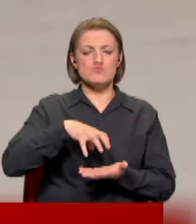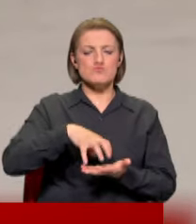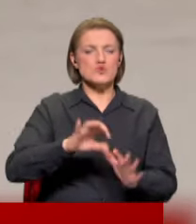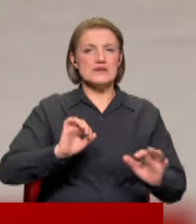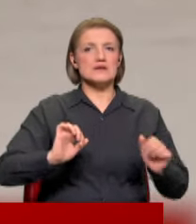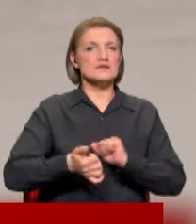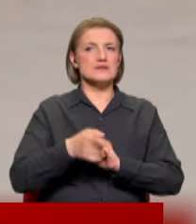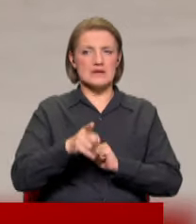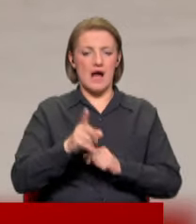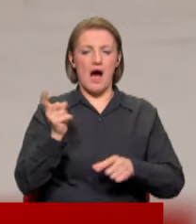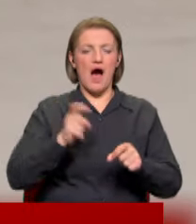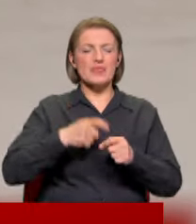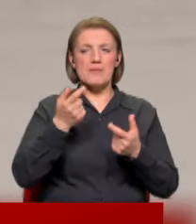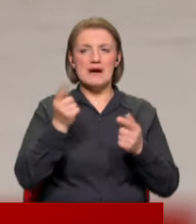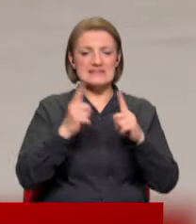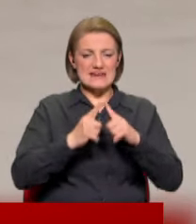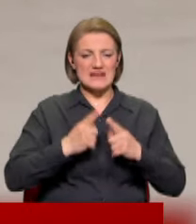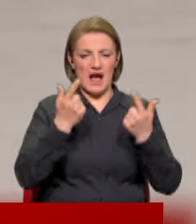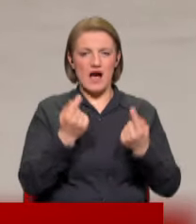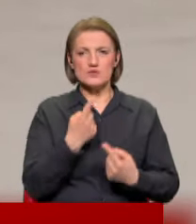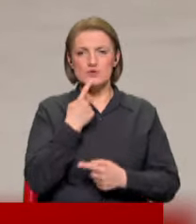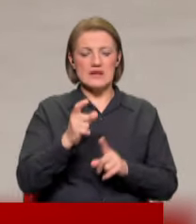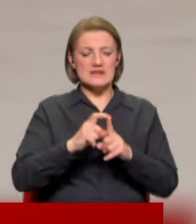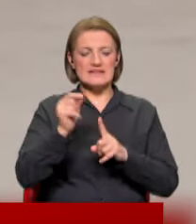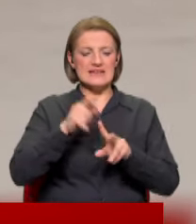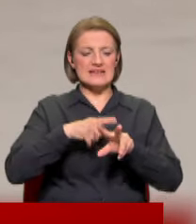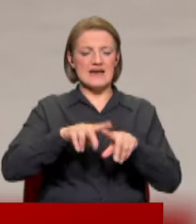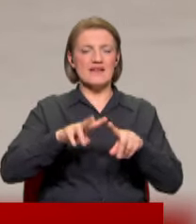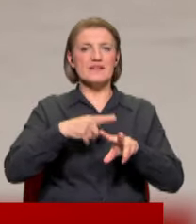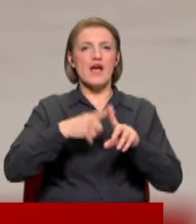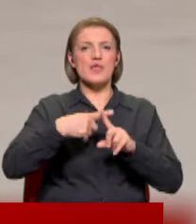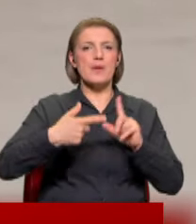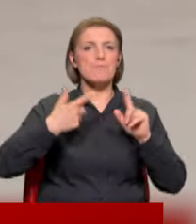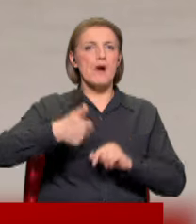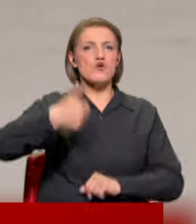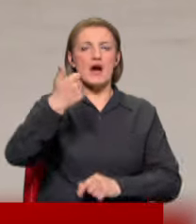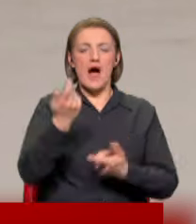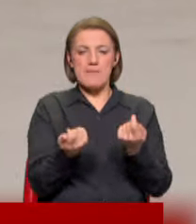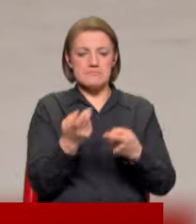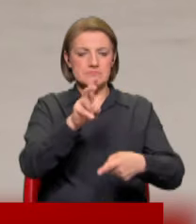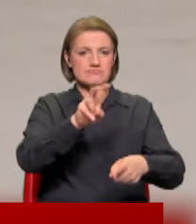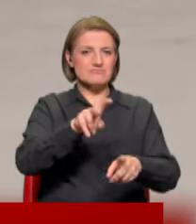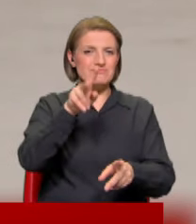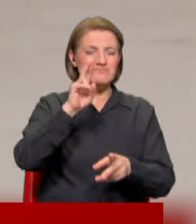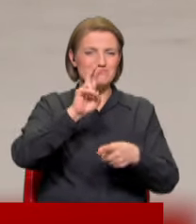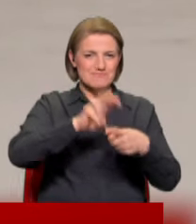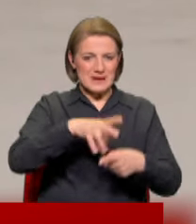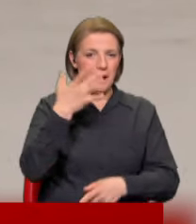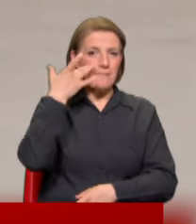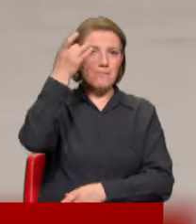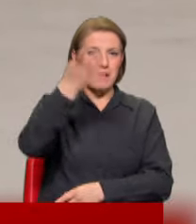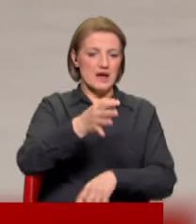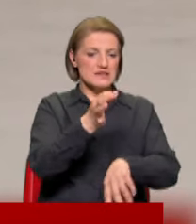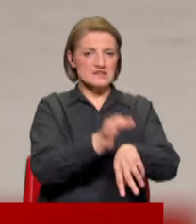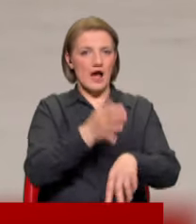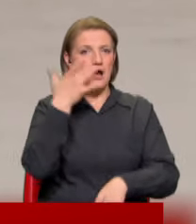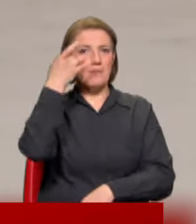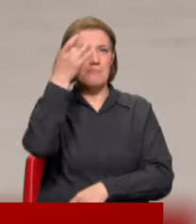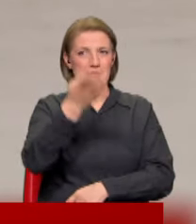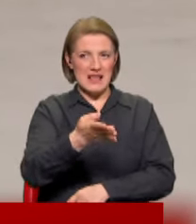kısıtlı, atama sayısı az diyorsunuz. Diyanet başkanınızın bindiği araba ortada. Taktığınız saatler ortada.